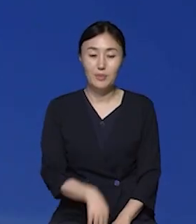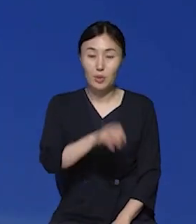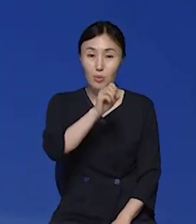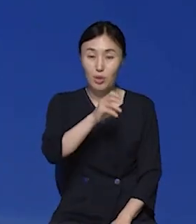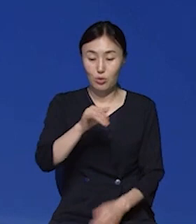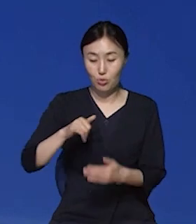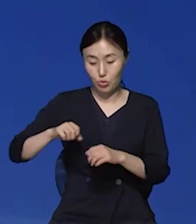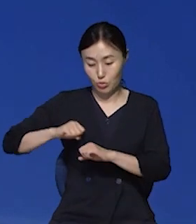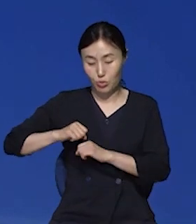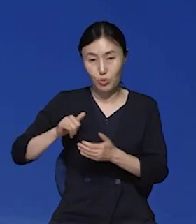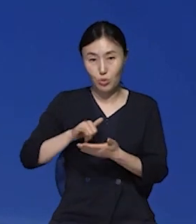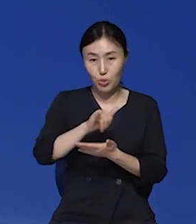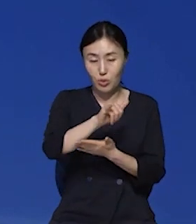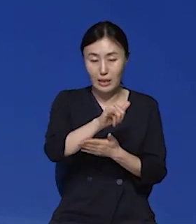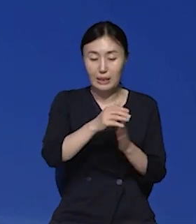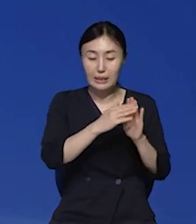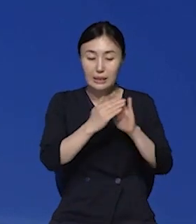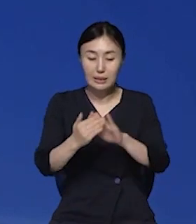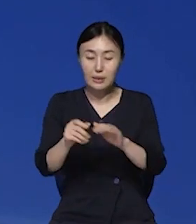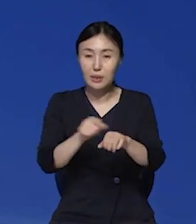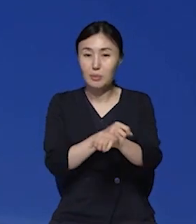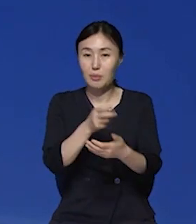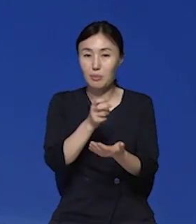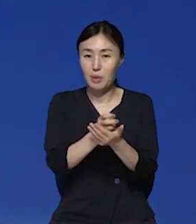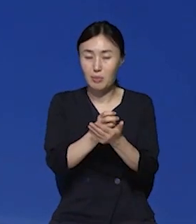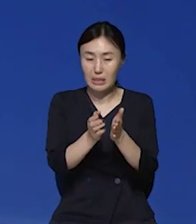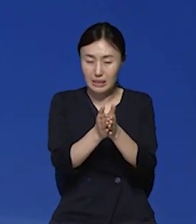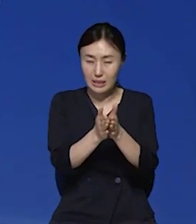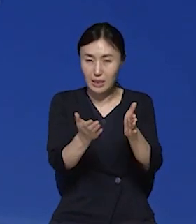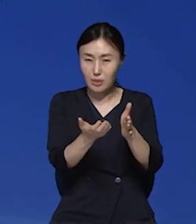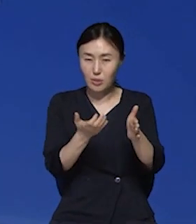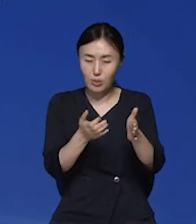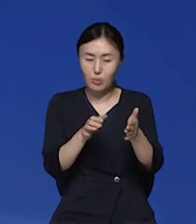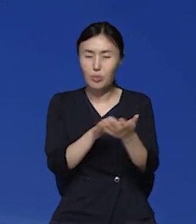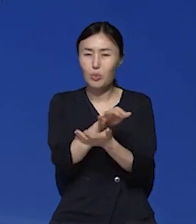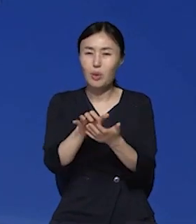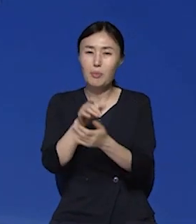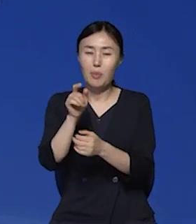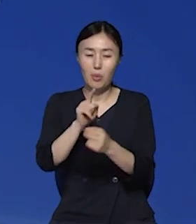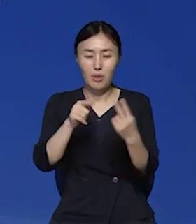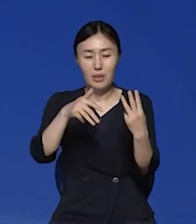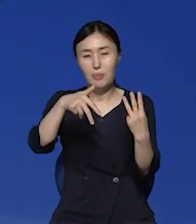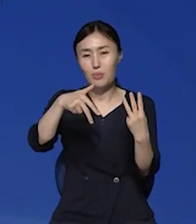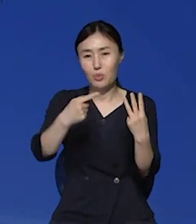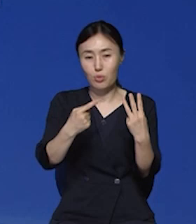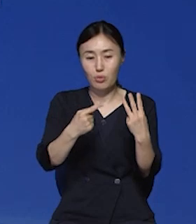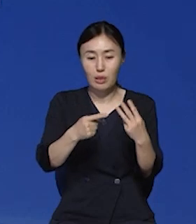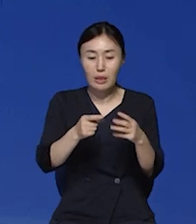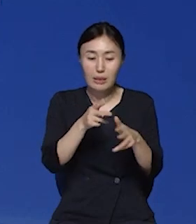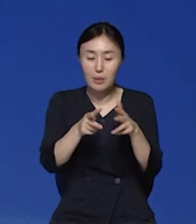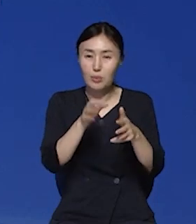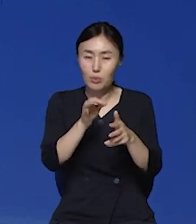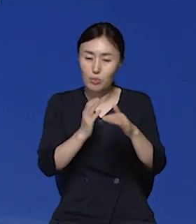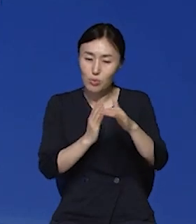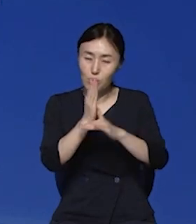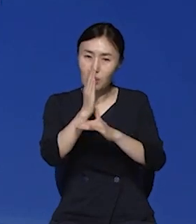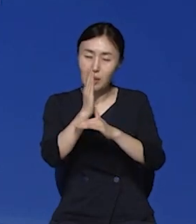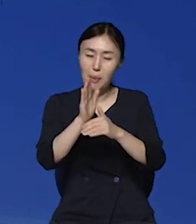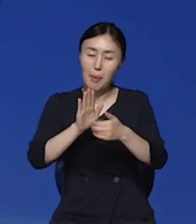광주 군공항 이전 특별법 시행령에서 가장 논란이 됐던 부분은 3조 사업비 초과 발생의 방지